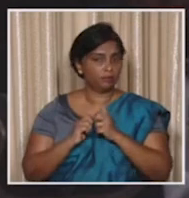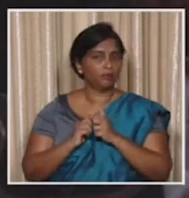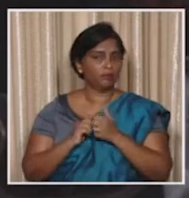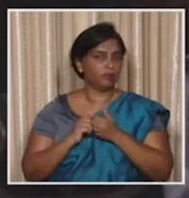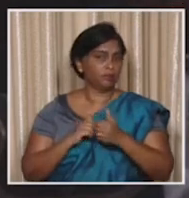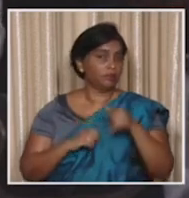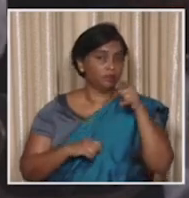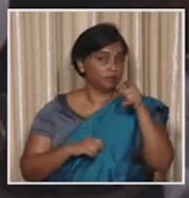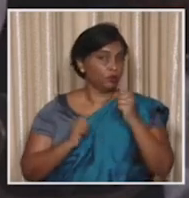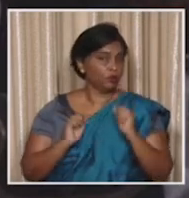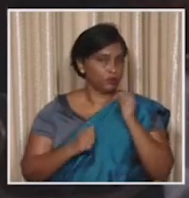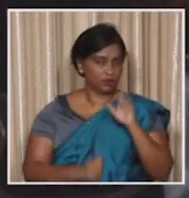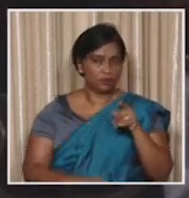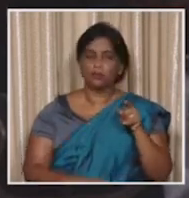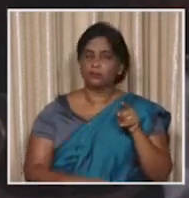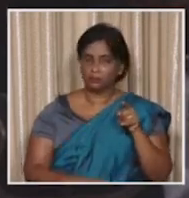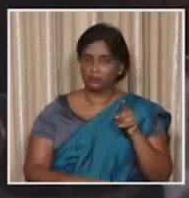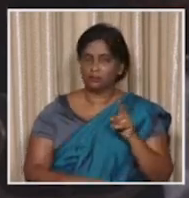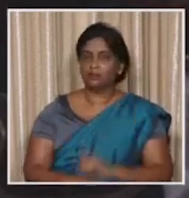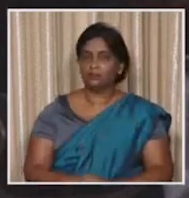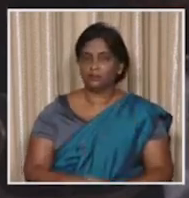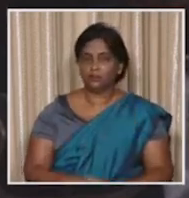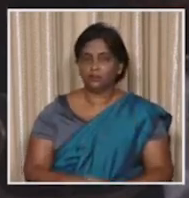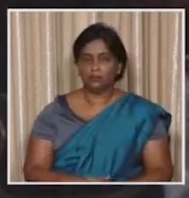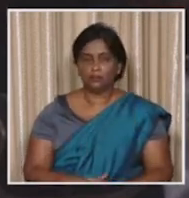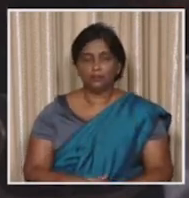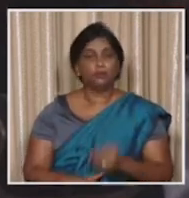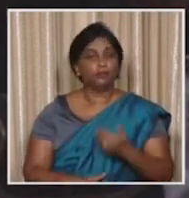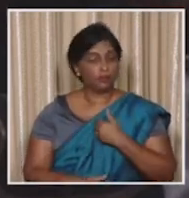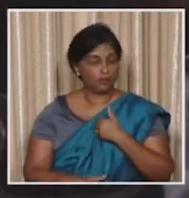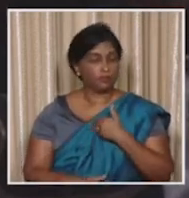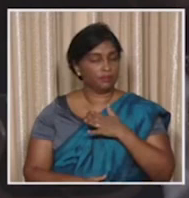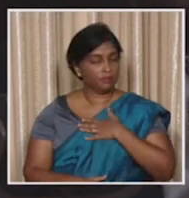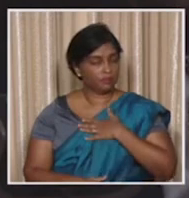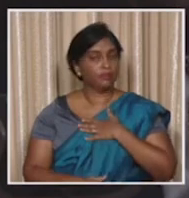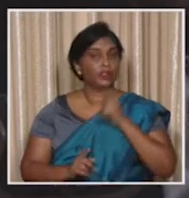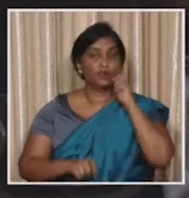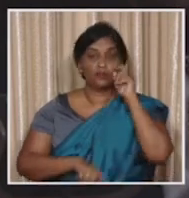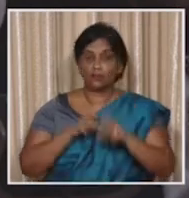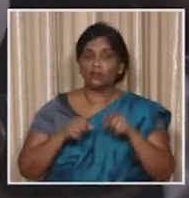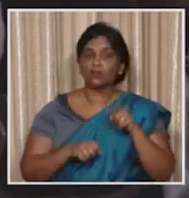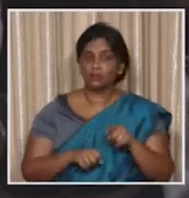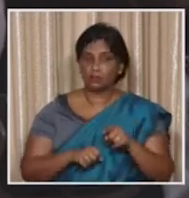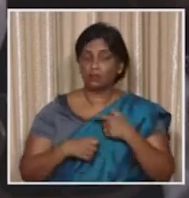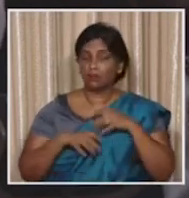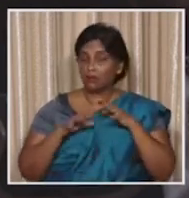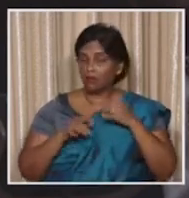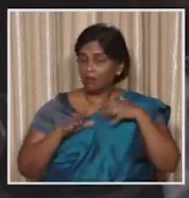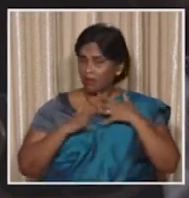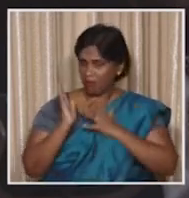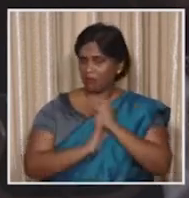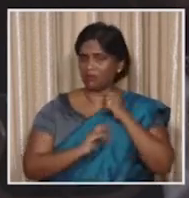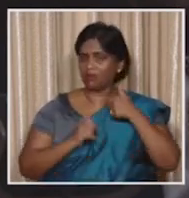போராட்டம் முடிவுக்கு வந்த பிற்பாடு நாங்கள் எங்களுடைய மக்களின் உரிமை ஜனநாயக ரீதியாக இந்த நாட்டினுடைய சட்ட திட்டங்களுக்கு கட்டுப்பட்டு